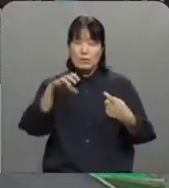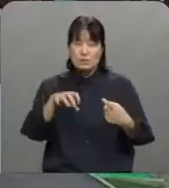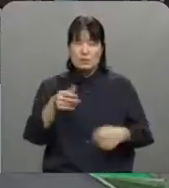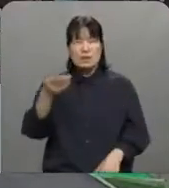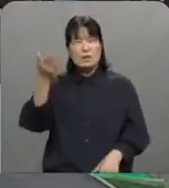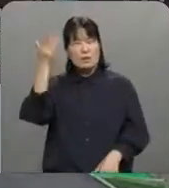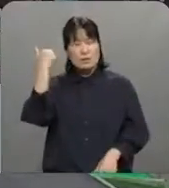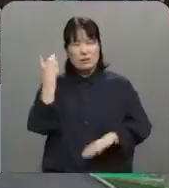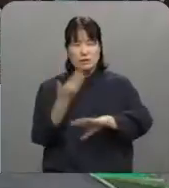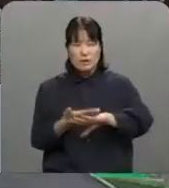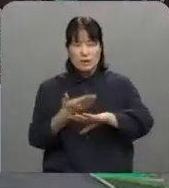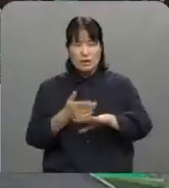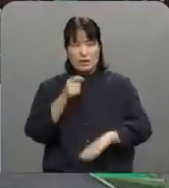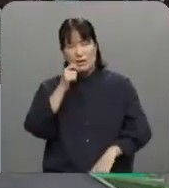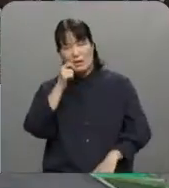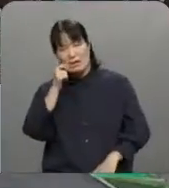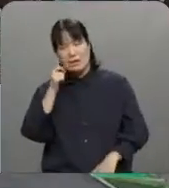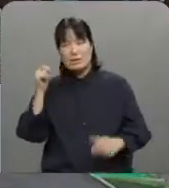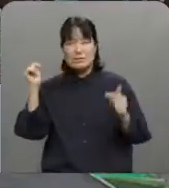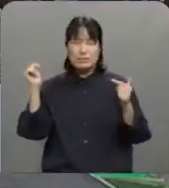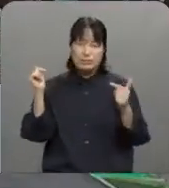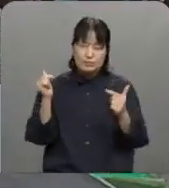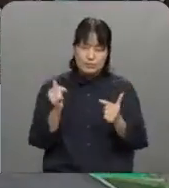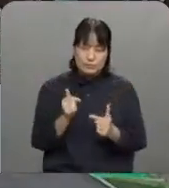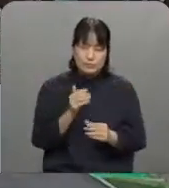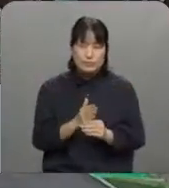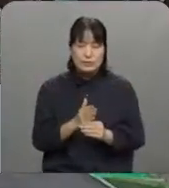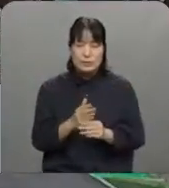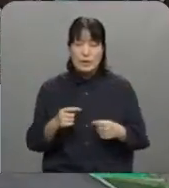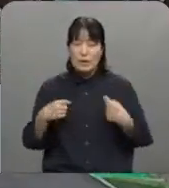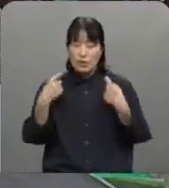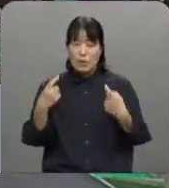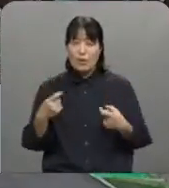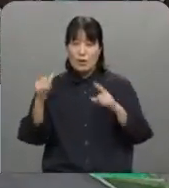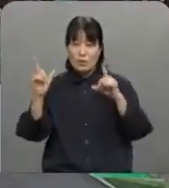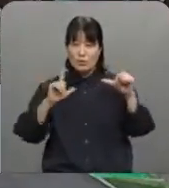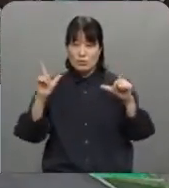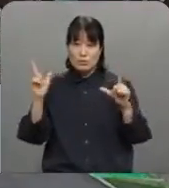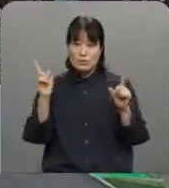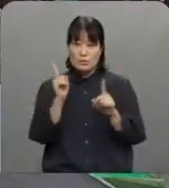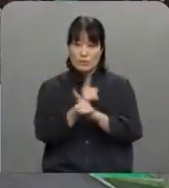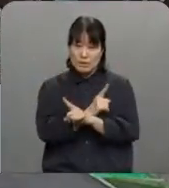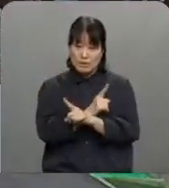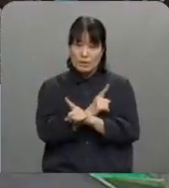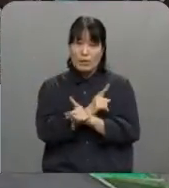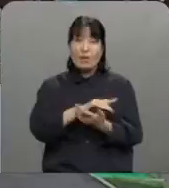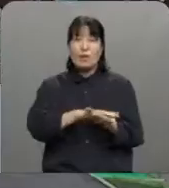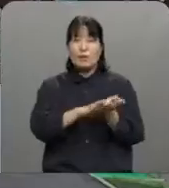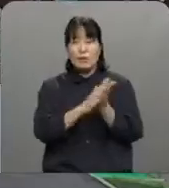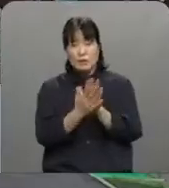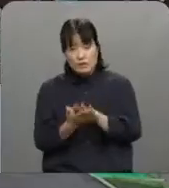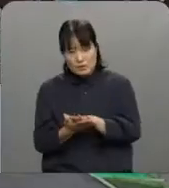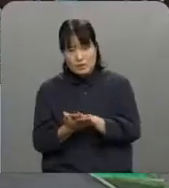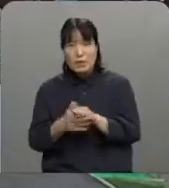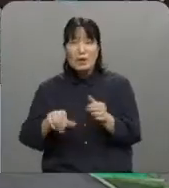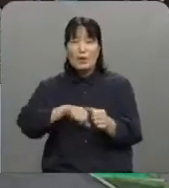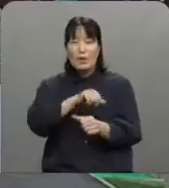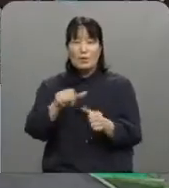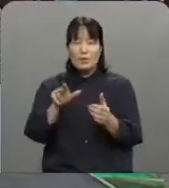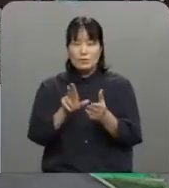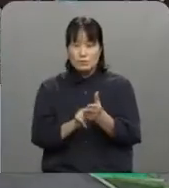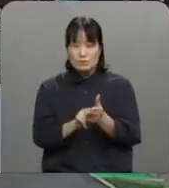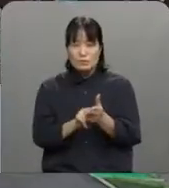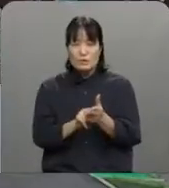예전과 달리 점점 인기를 잃고 있습니다. 관광 소비 행태의 변화 때문이란 분석이 나오는데 환경 문제 등이 얽혀